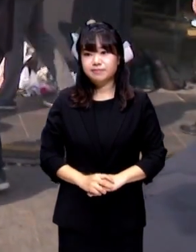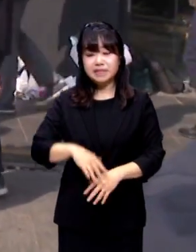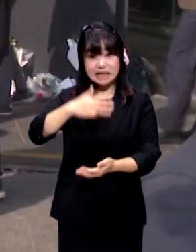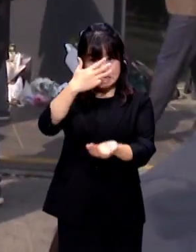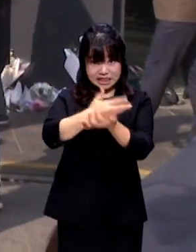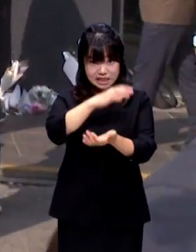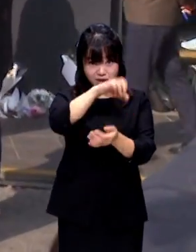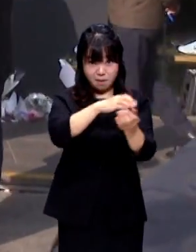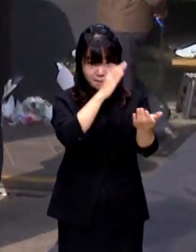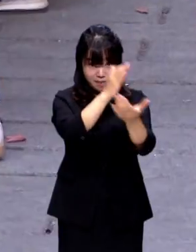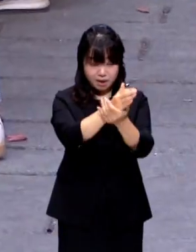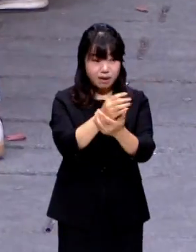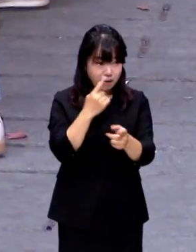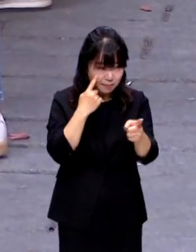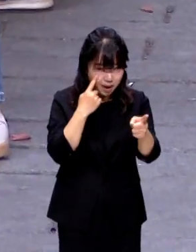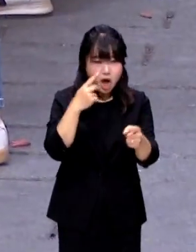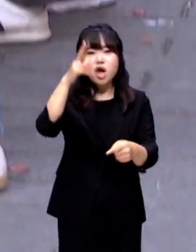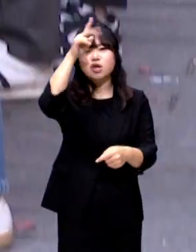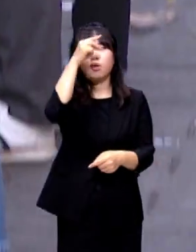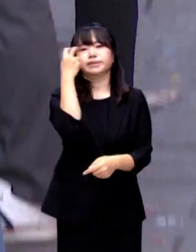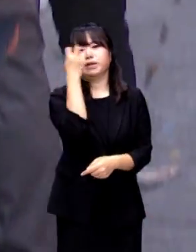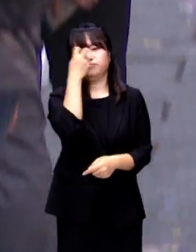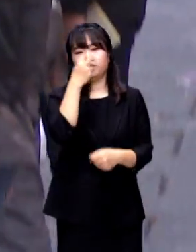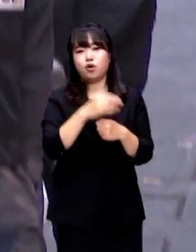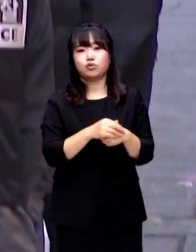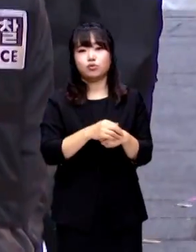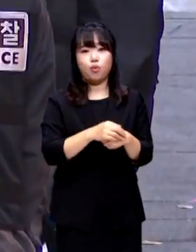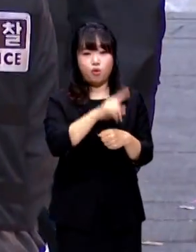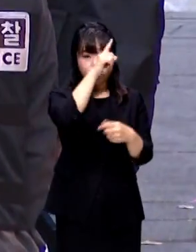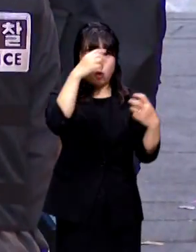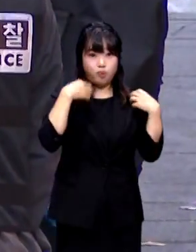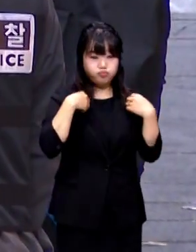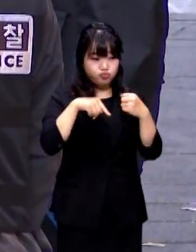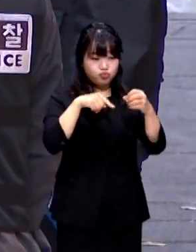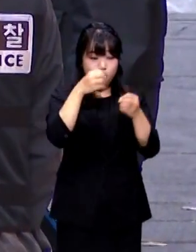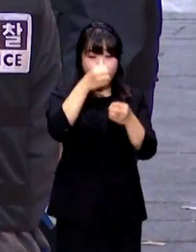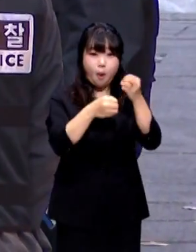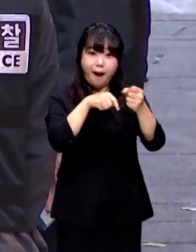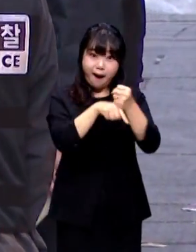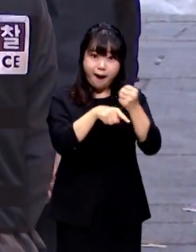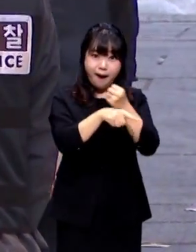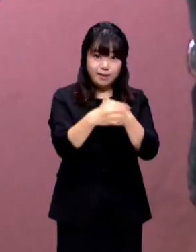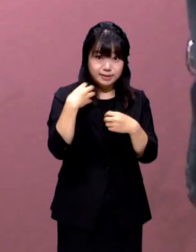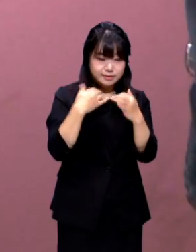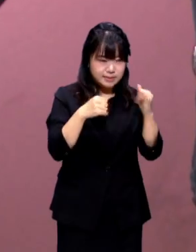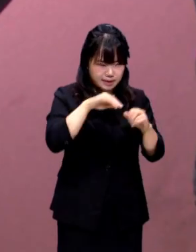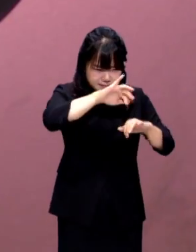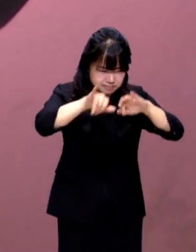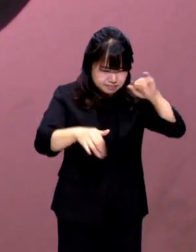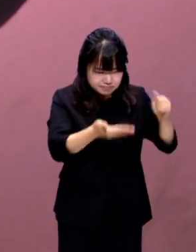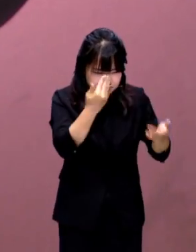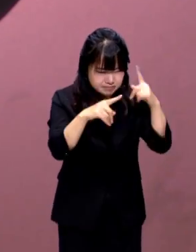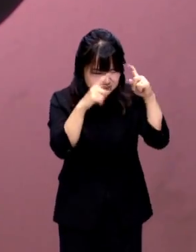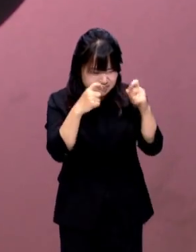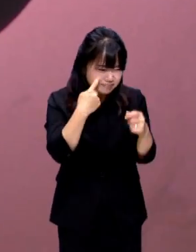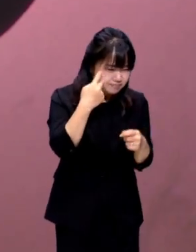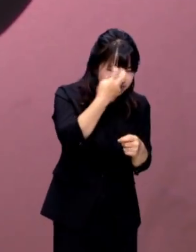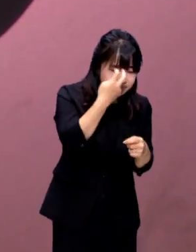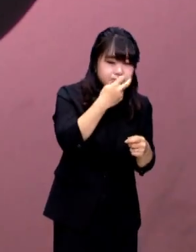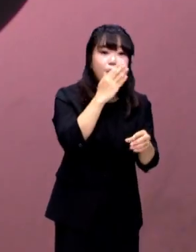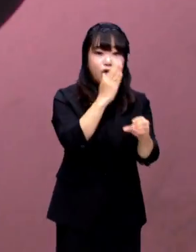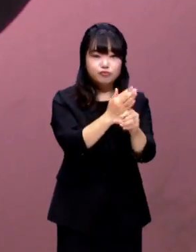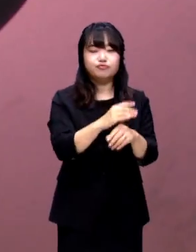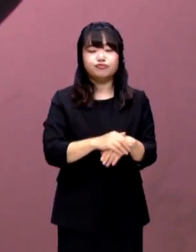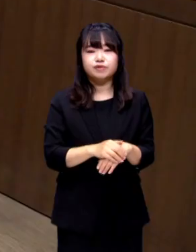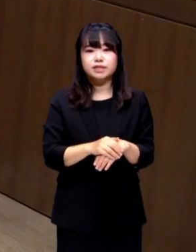이태원 사고 현장에 대한 경찰 수사와 국과수 합동 감식이 진행된 가운데 지역 축제 안전 점검도 시행됩니다.